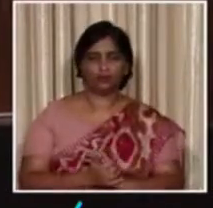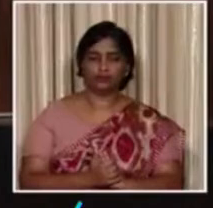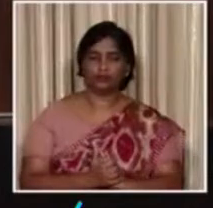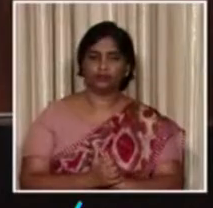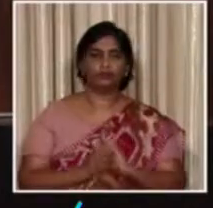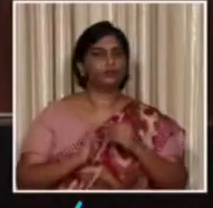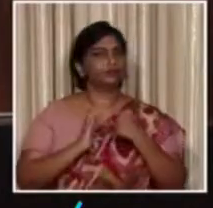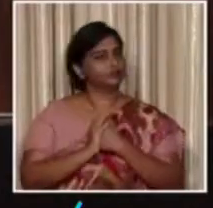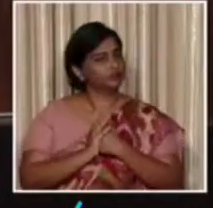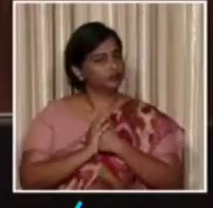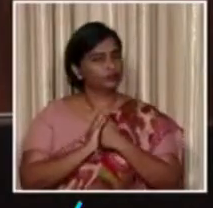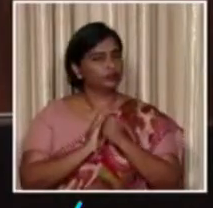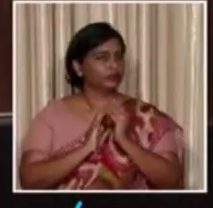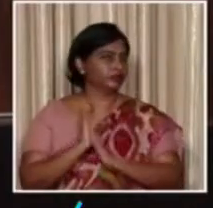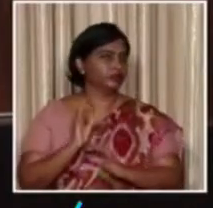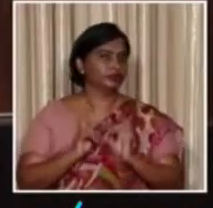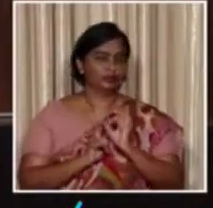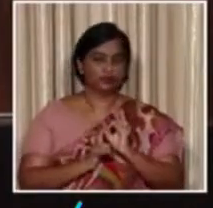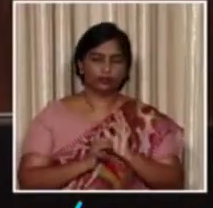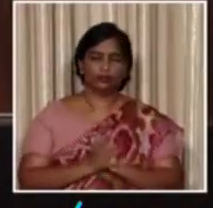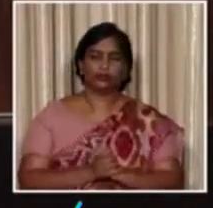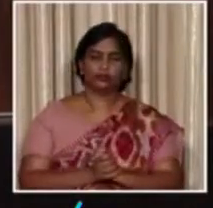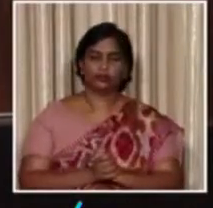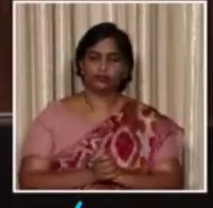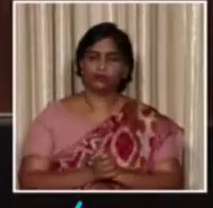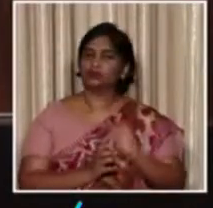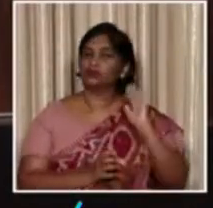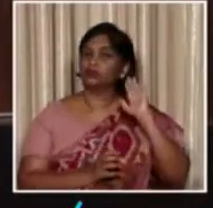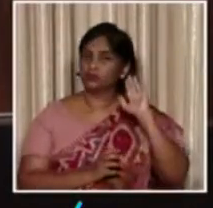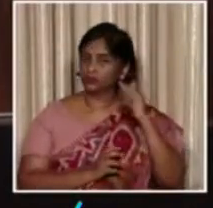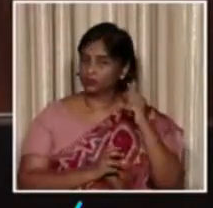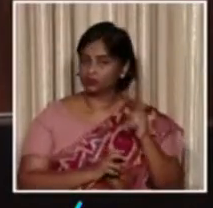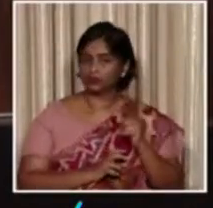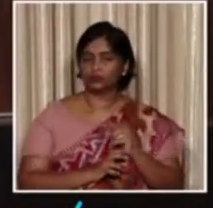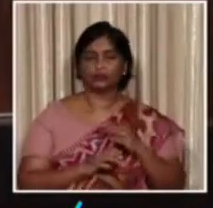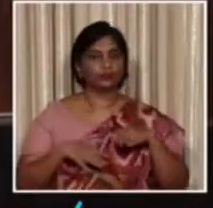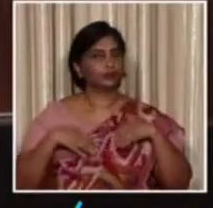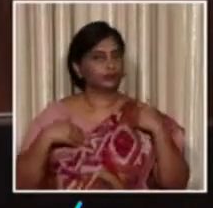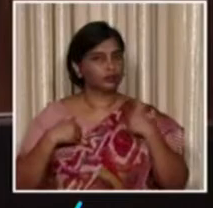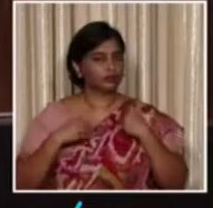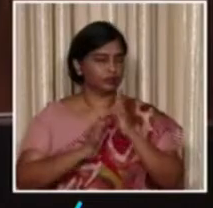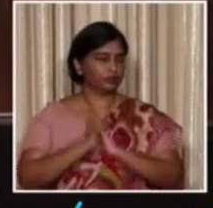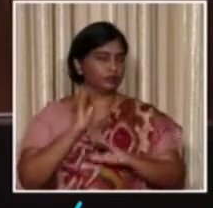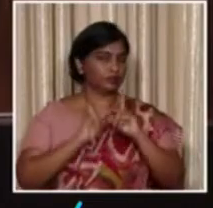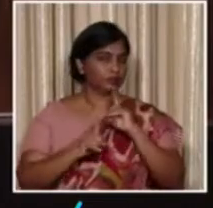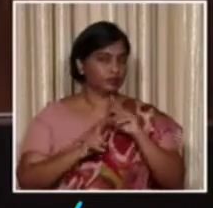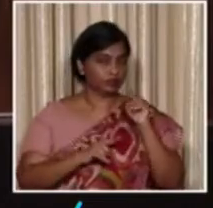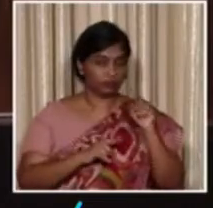මූල ආසනයේ ගරු මන්ත්‍රීතුමනි විශේෂයෙන්ම සෞඛ්‍ය අමාත්‍යංශය